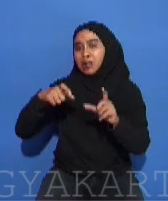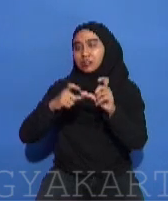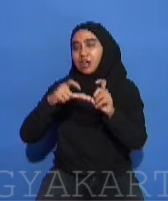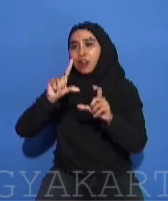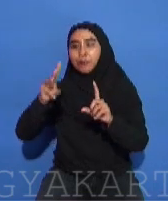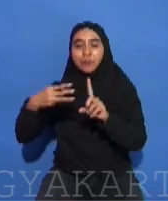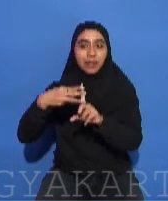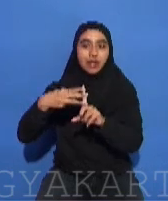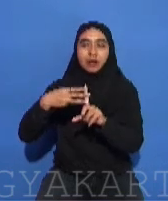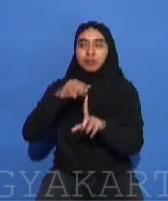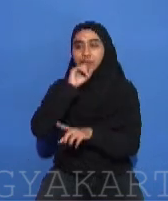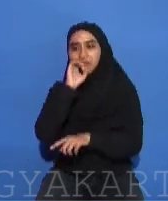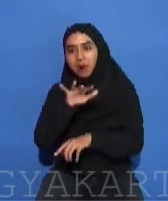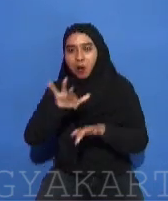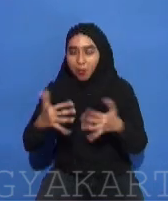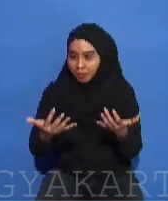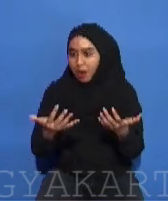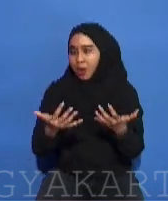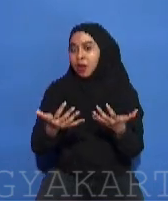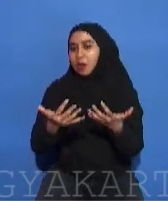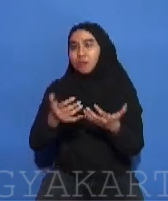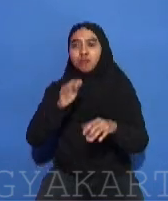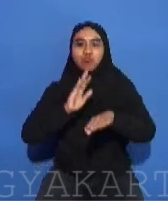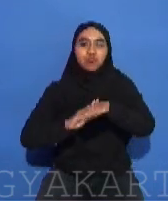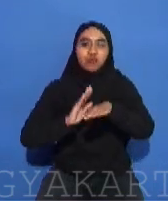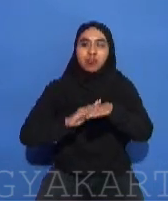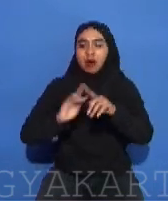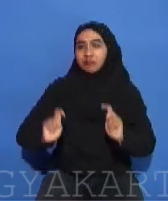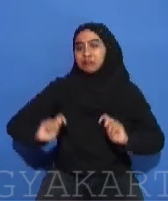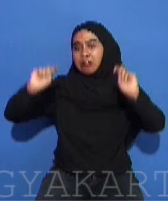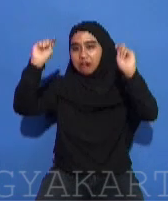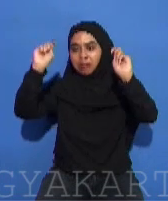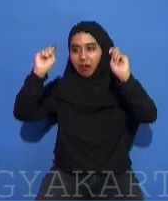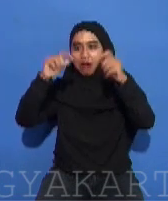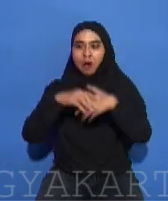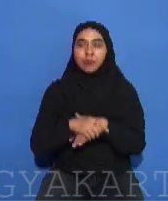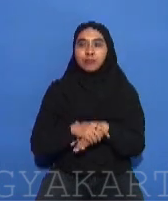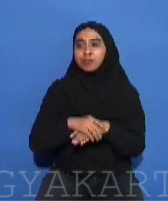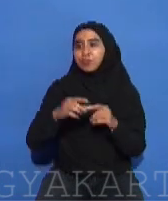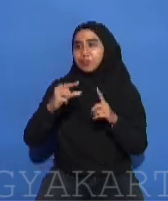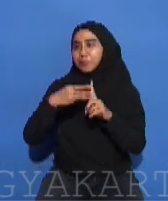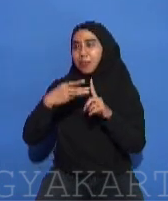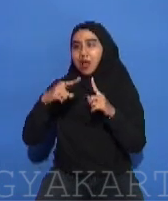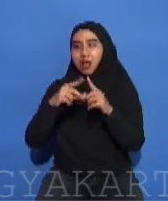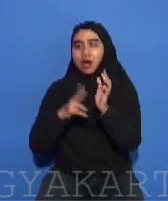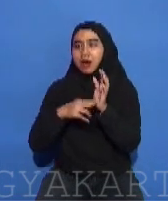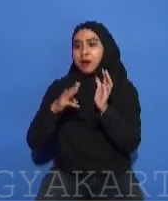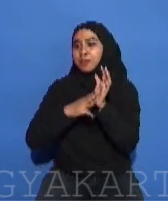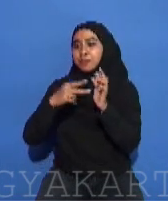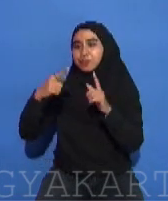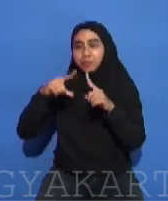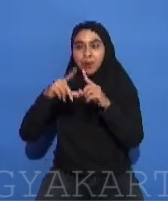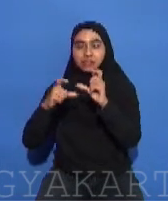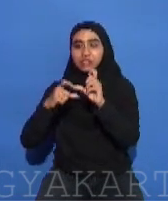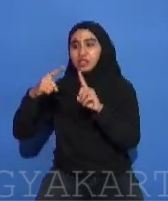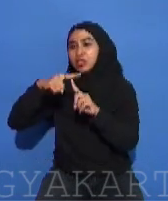Seyegan mratelakaken bilih gelar ringgit wacucal kanthi dalang Bramastyo Gusti Ramahariyo Widoseno menika ngemu